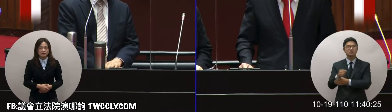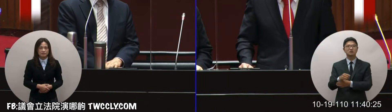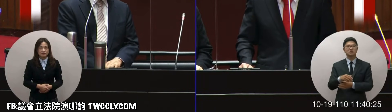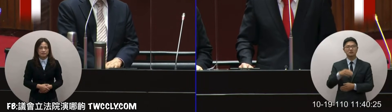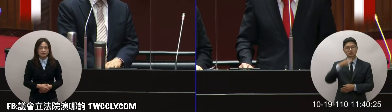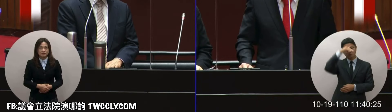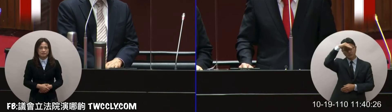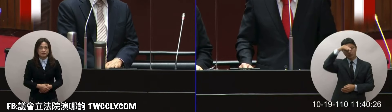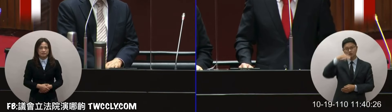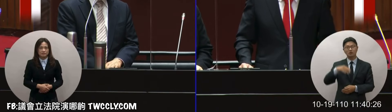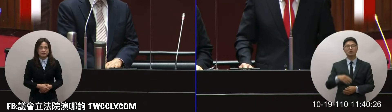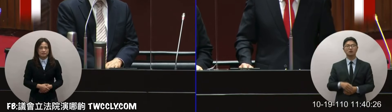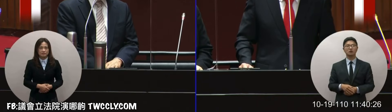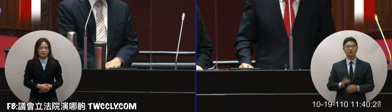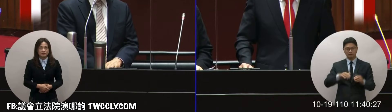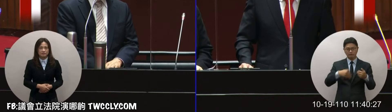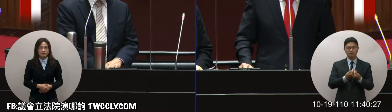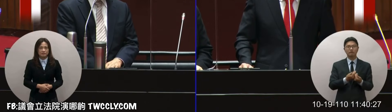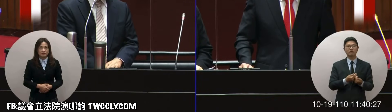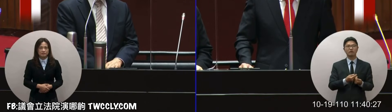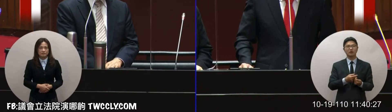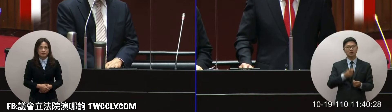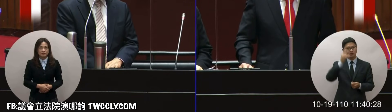吗？院长，